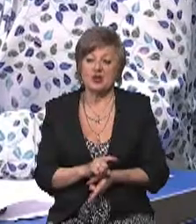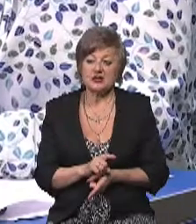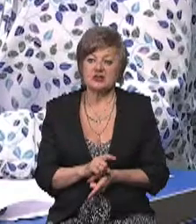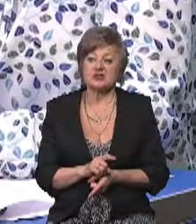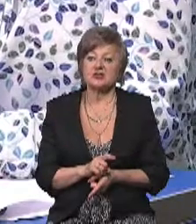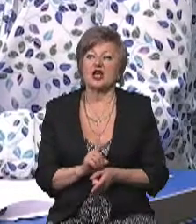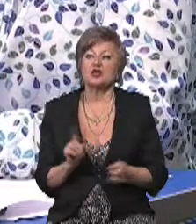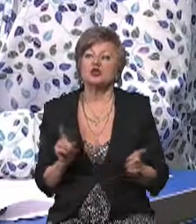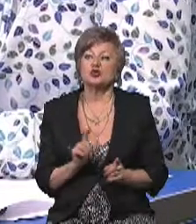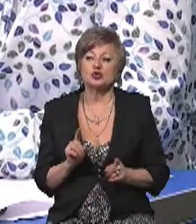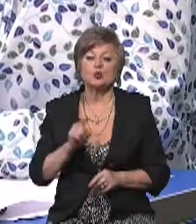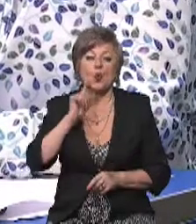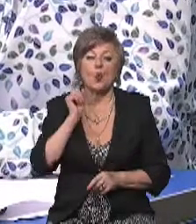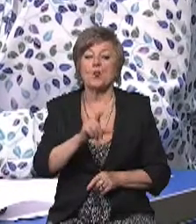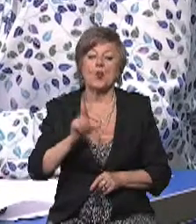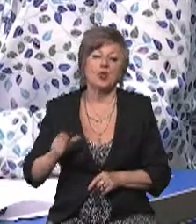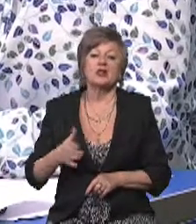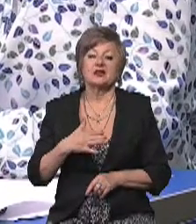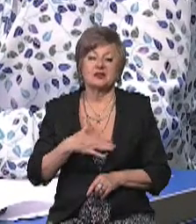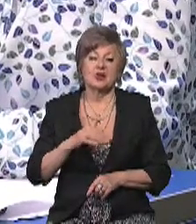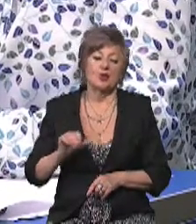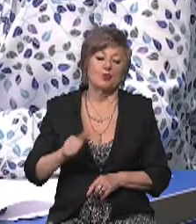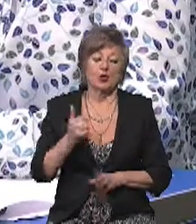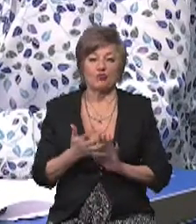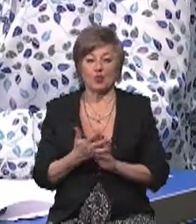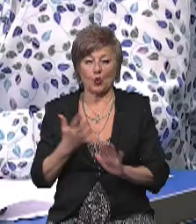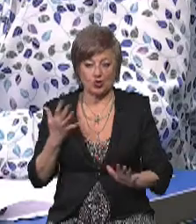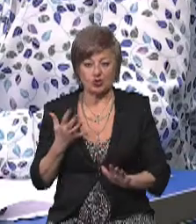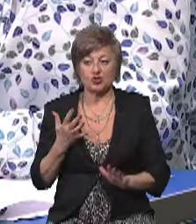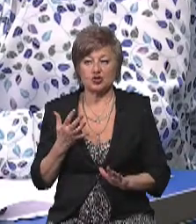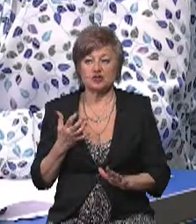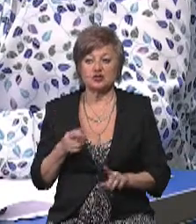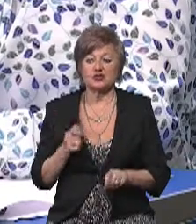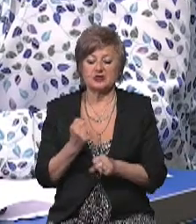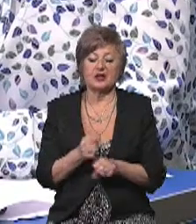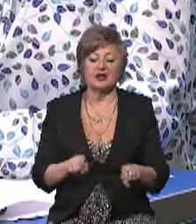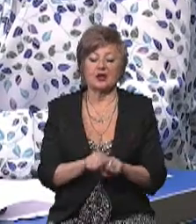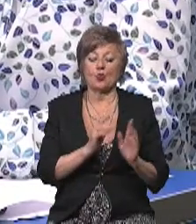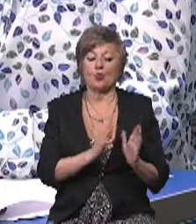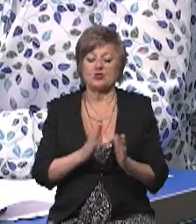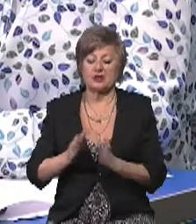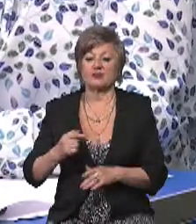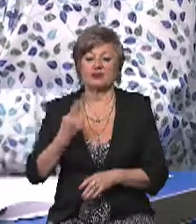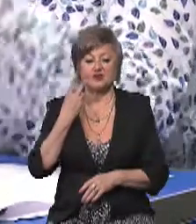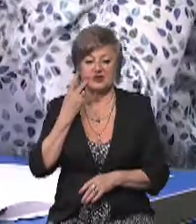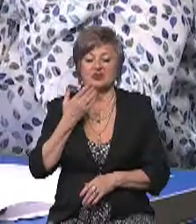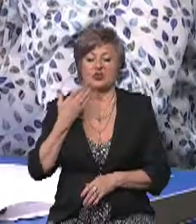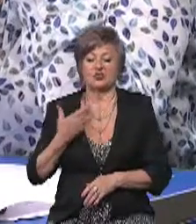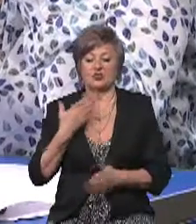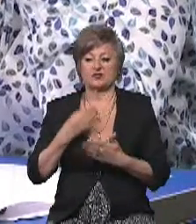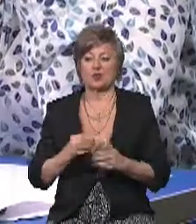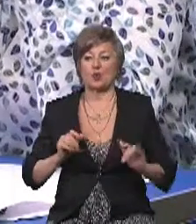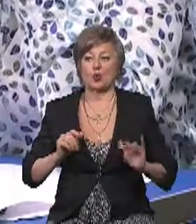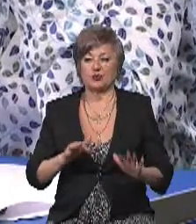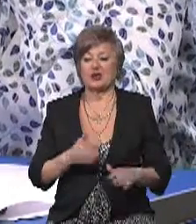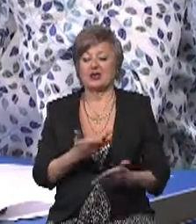Замість того, щоб молоді наші, в першу чергу, формувати такий стандарт, за який я завжди виступав в своїй діяльності на